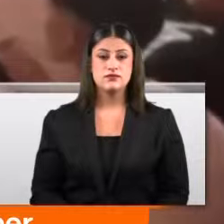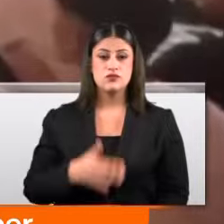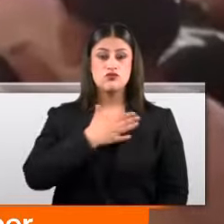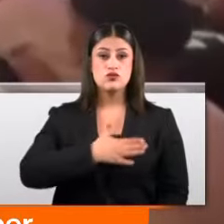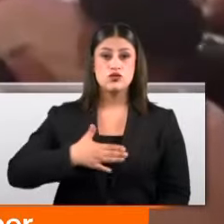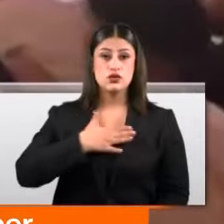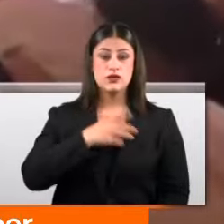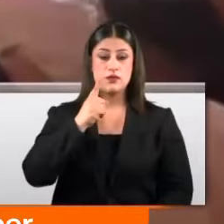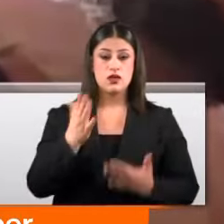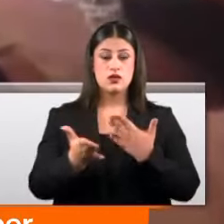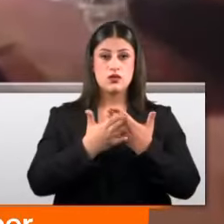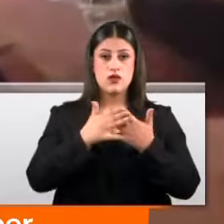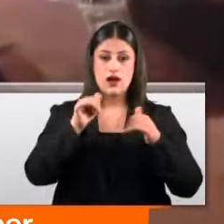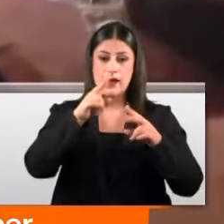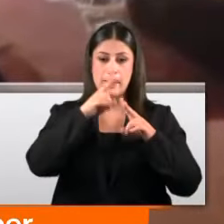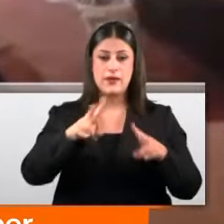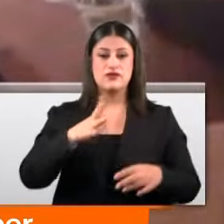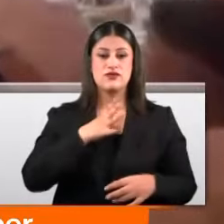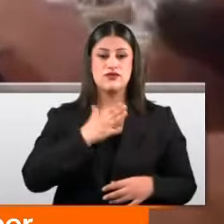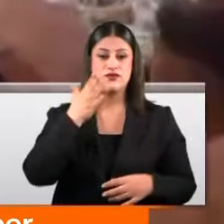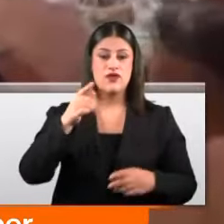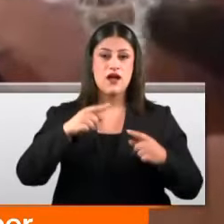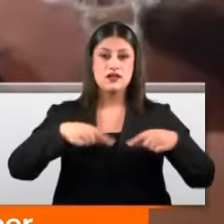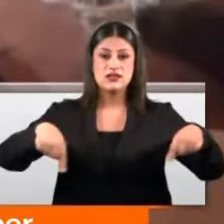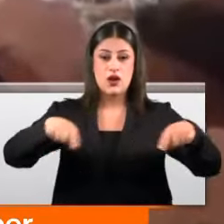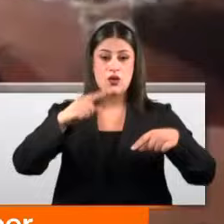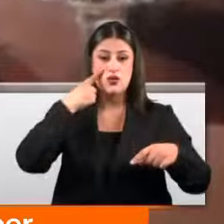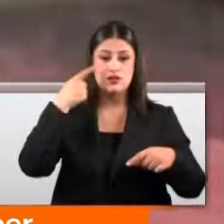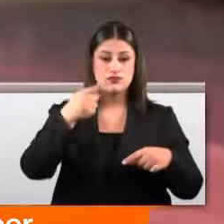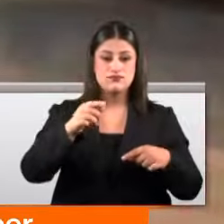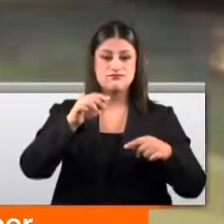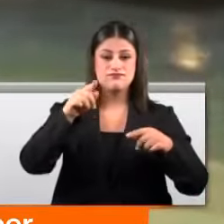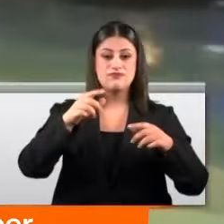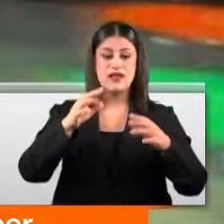Bursa'daki bir düğünde de benzer manzara vardı. Salonlardaki